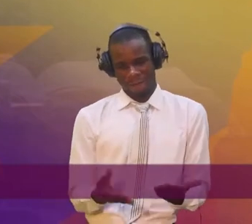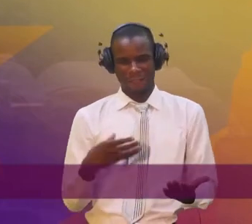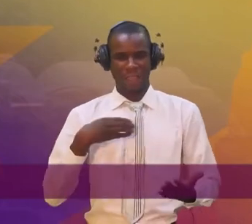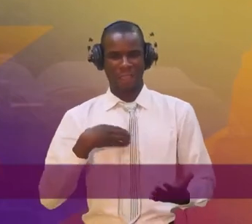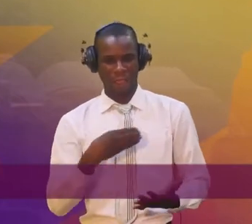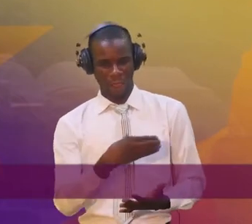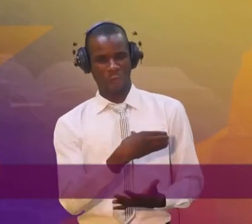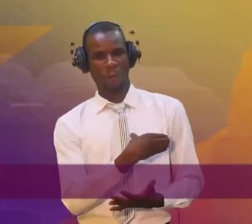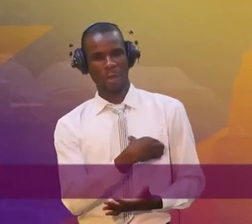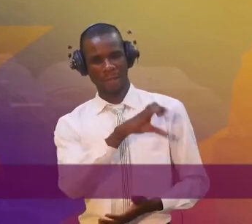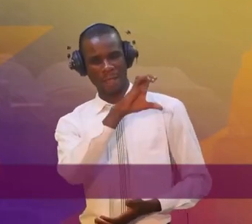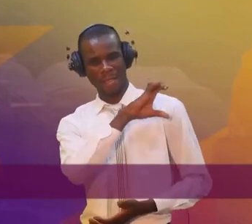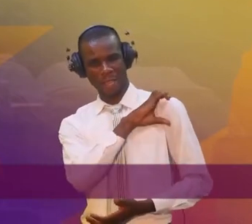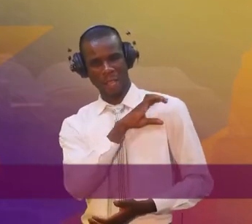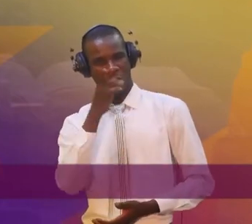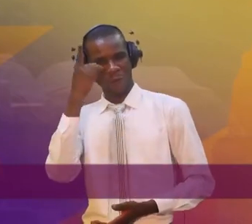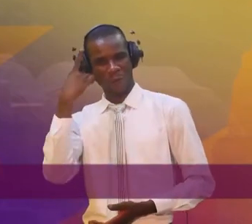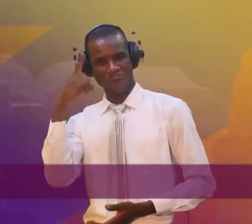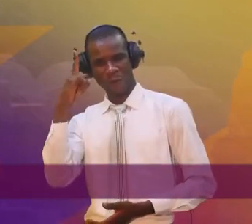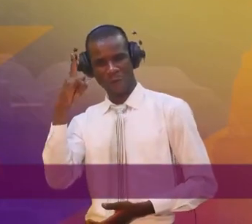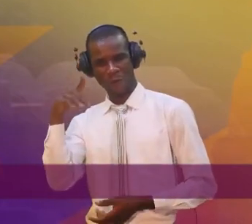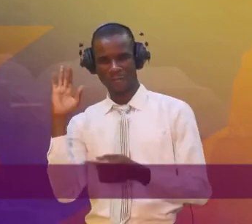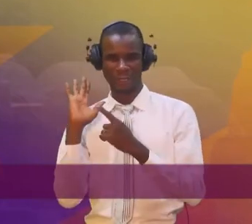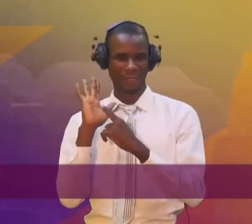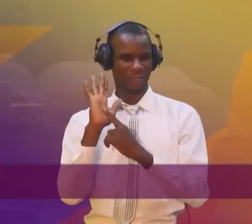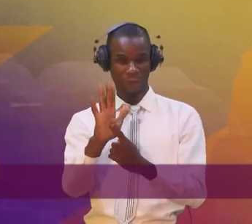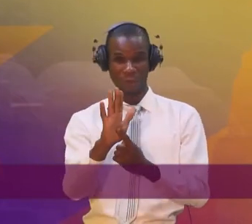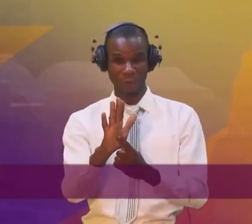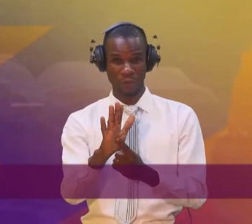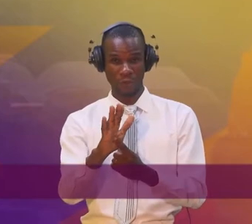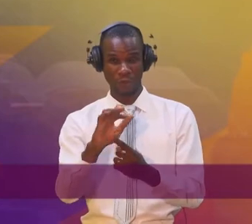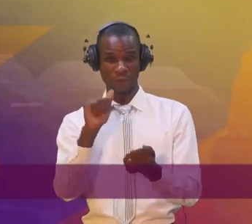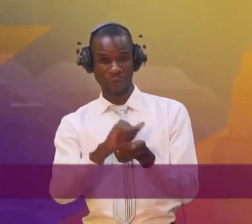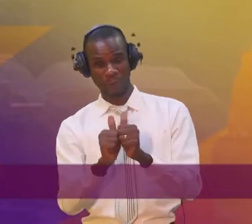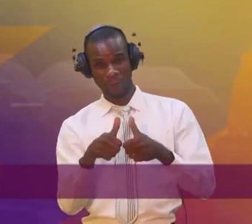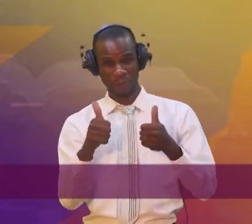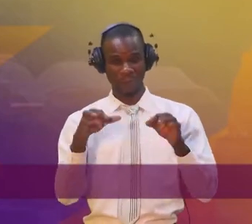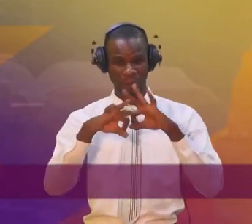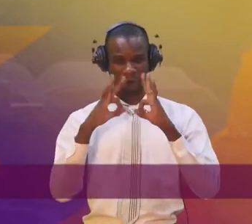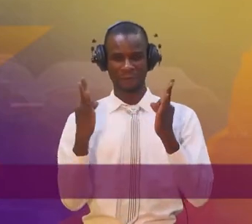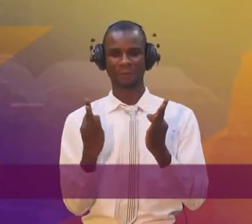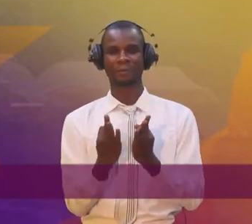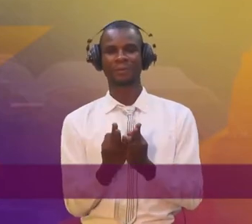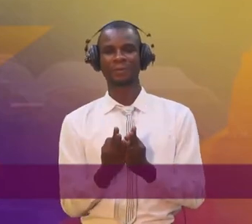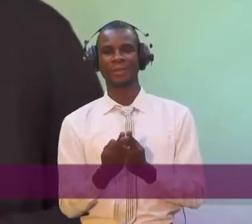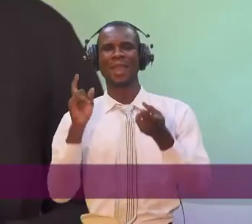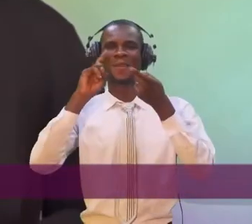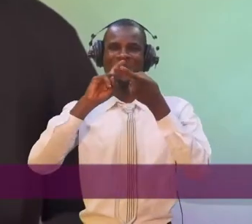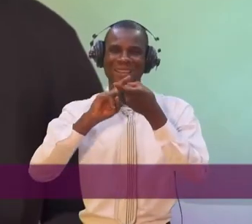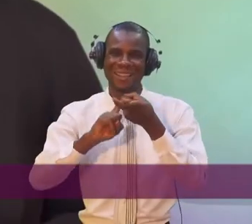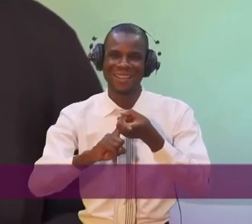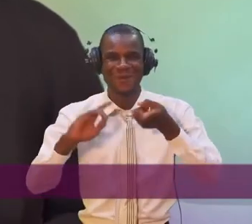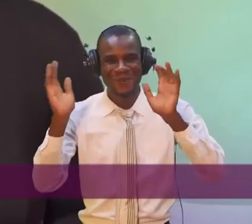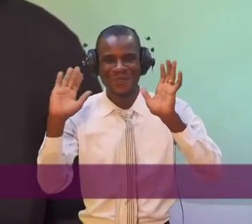kujua somo ya leo, ninamwalika tena mama Caroline Korali ili aweze kutufundisha